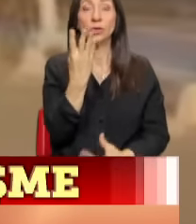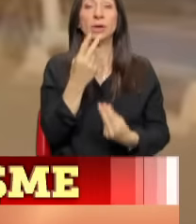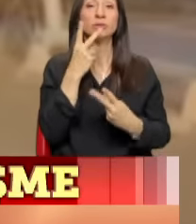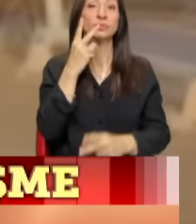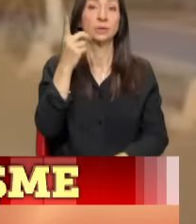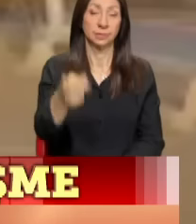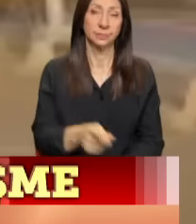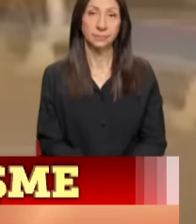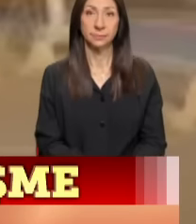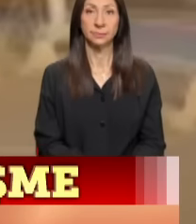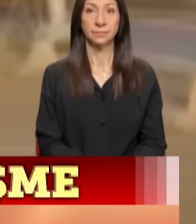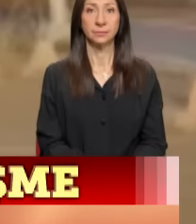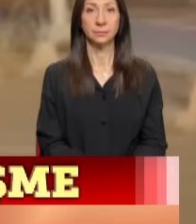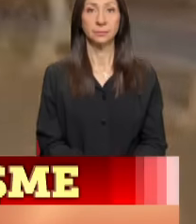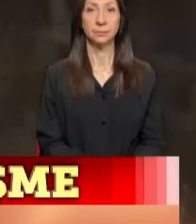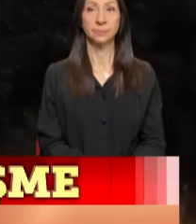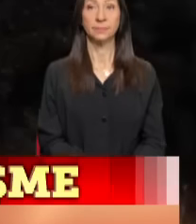açıkladı.